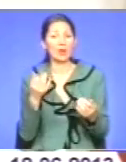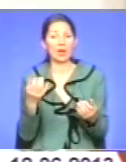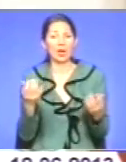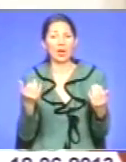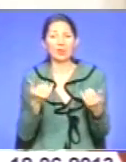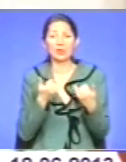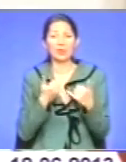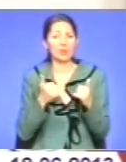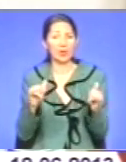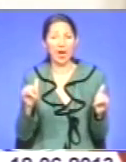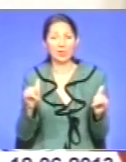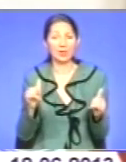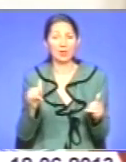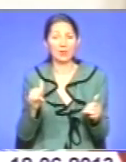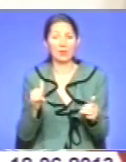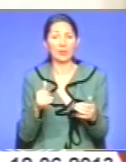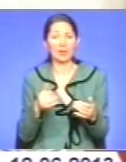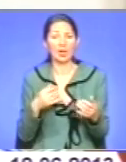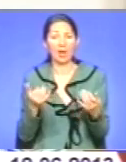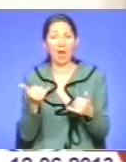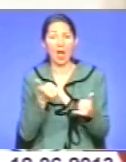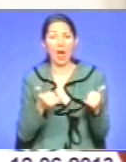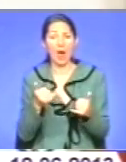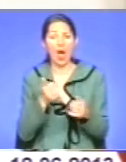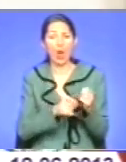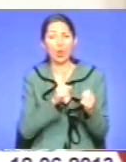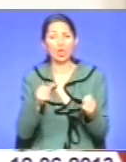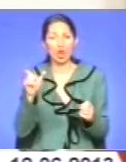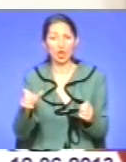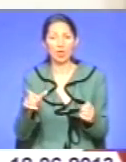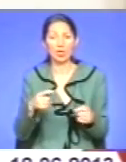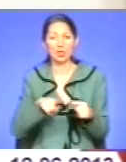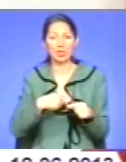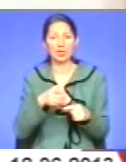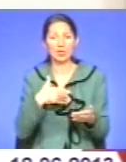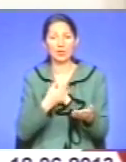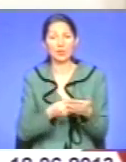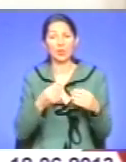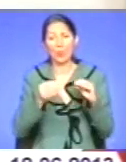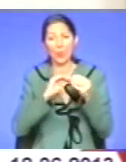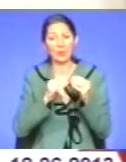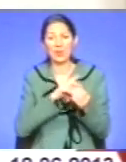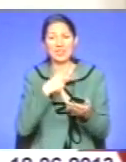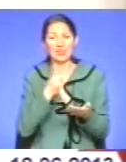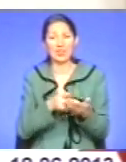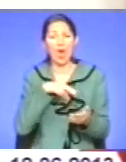свою буденність не звертає уваги на тих людей, дітей,